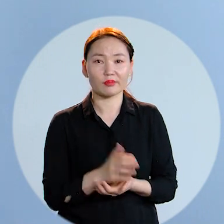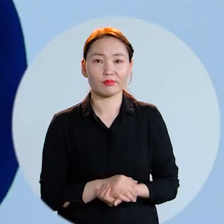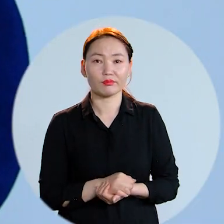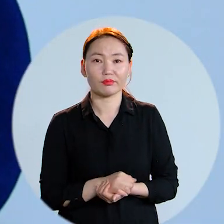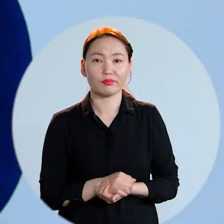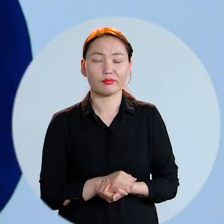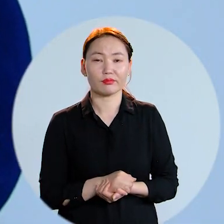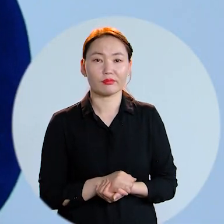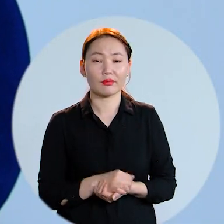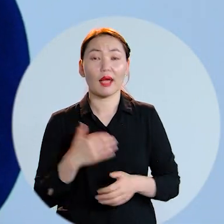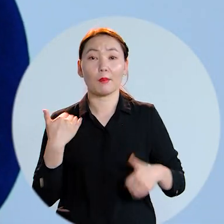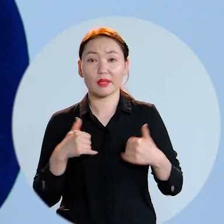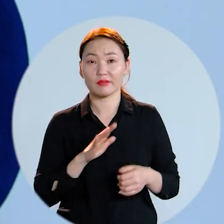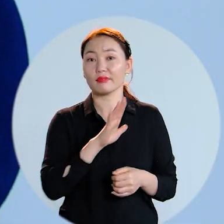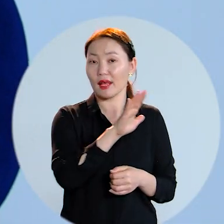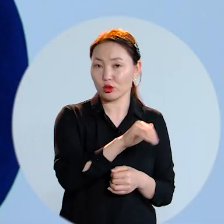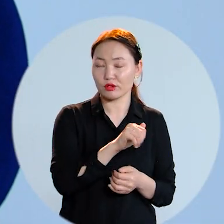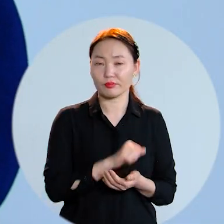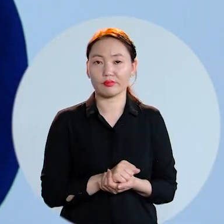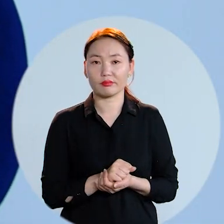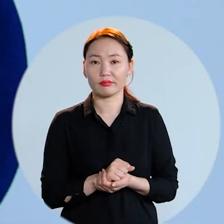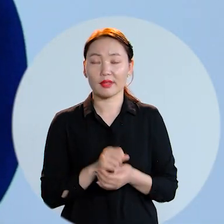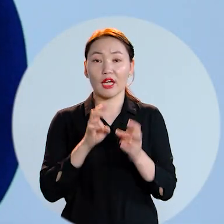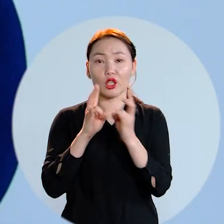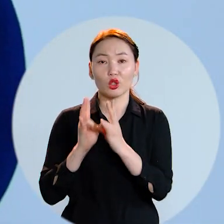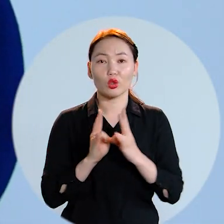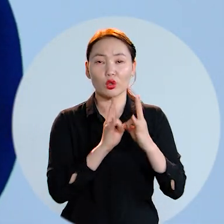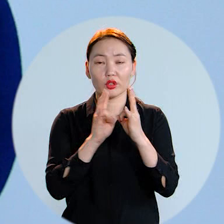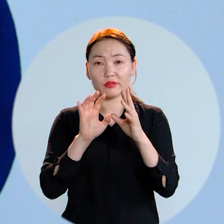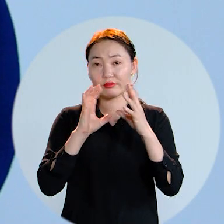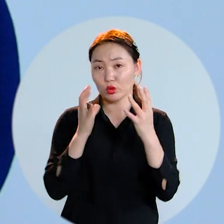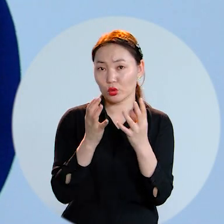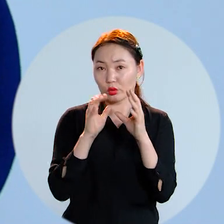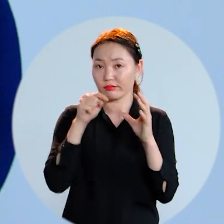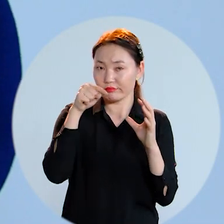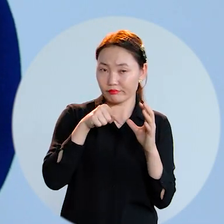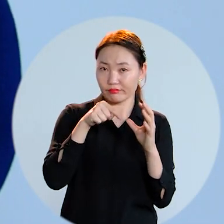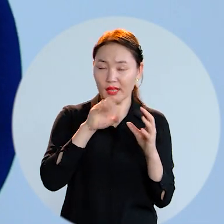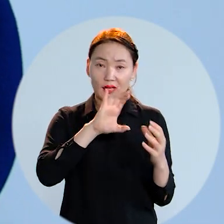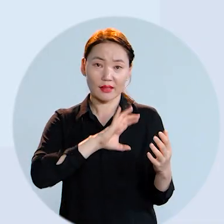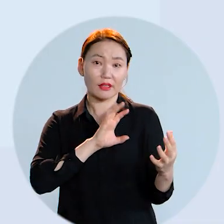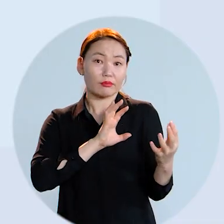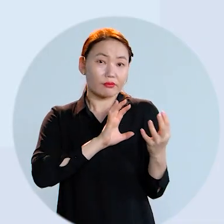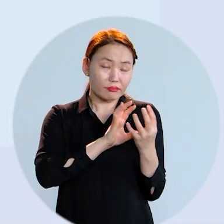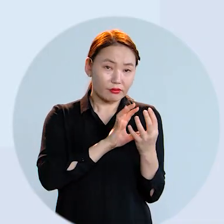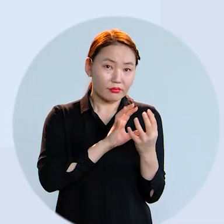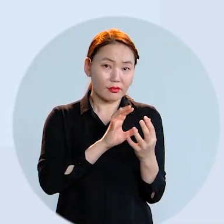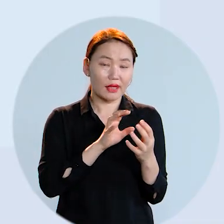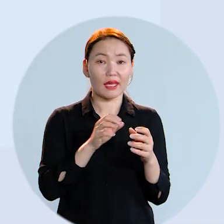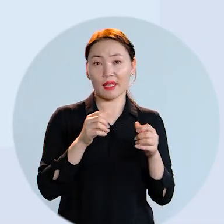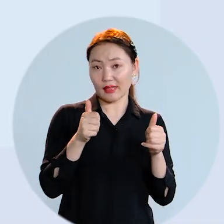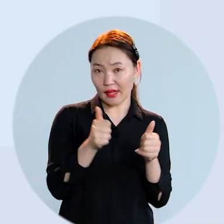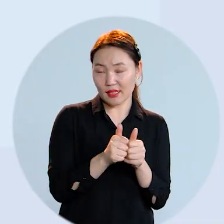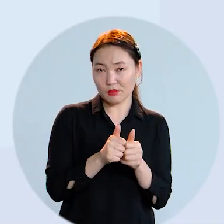байгаа. За, багшаа, саяны гарсан нөхрөлийн хүрээнд байсан дотны сайн найз минь танил болох, бүр нөхрөлийн гадна